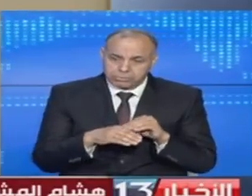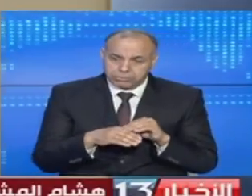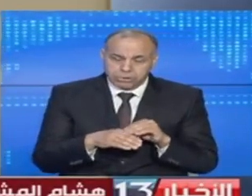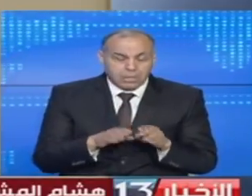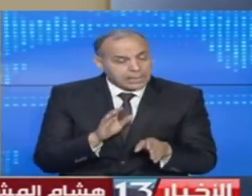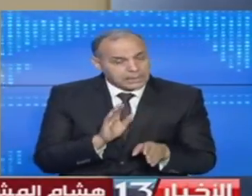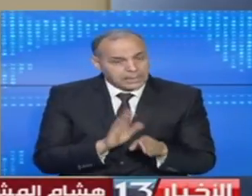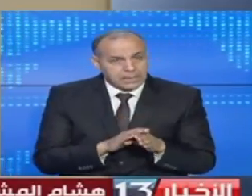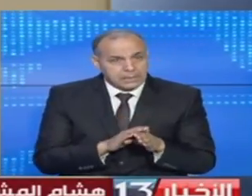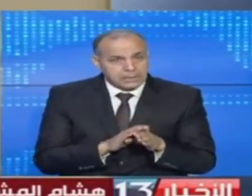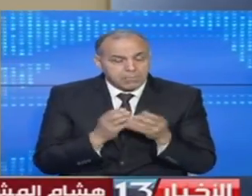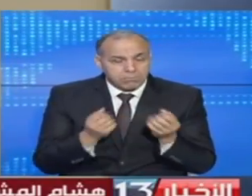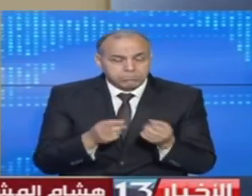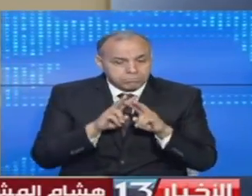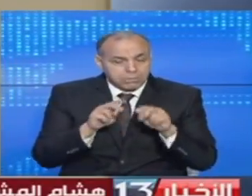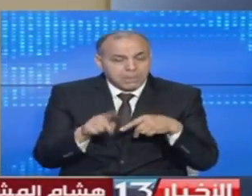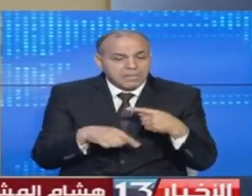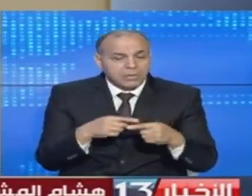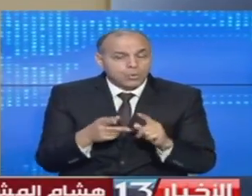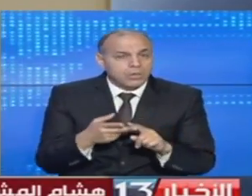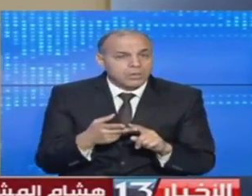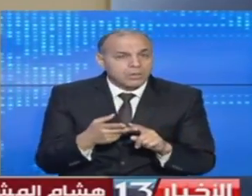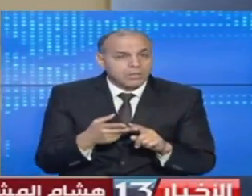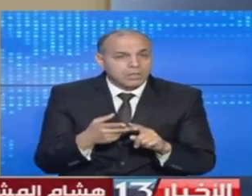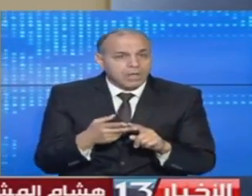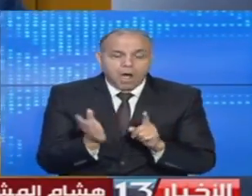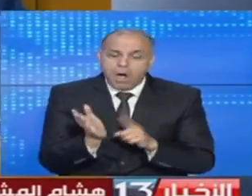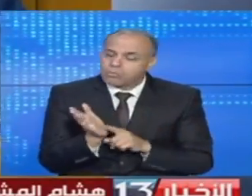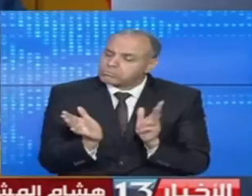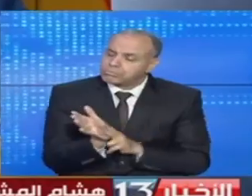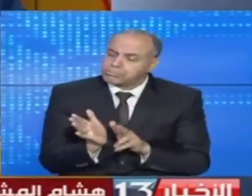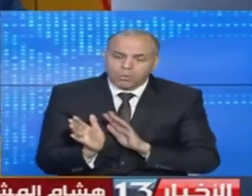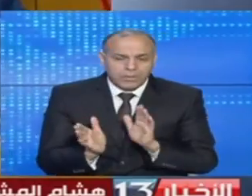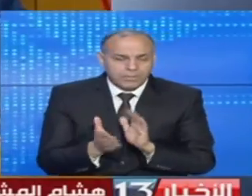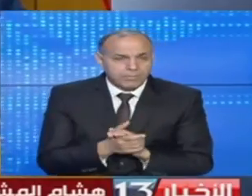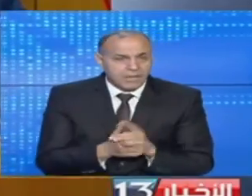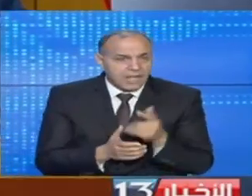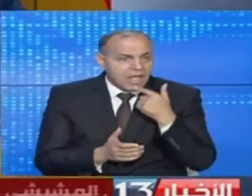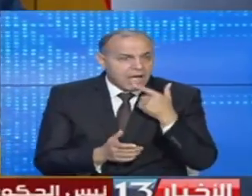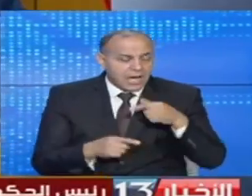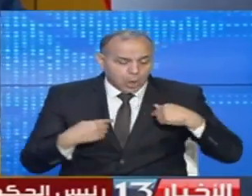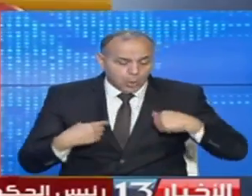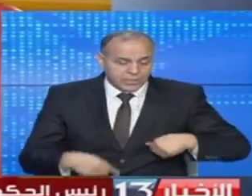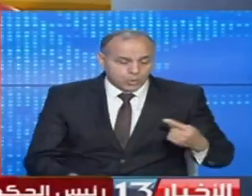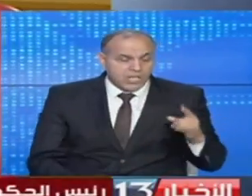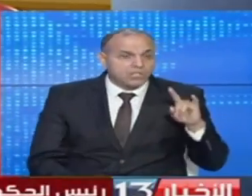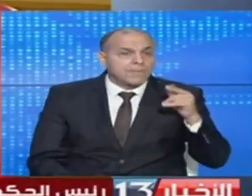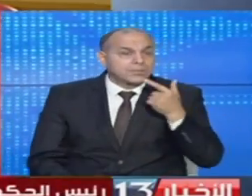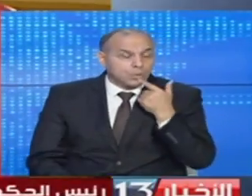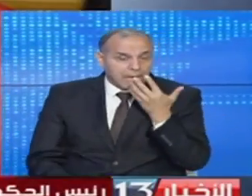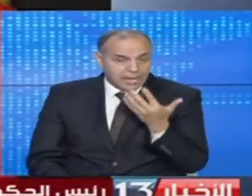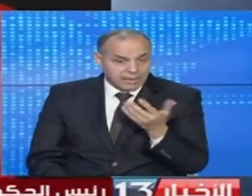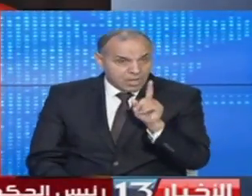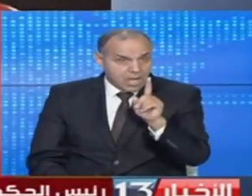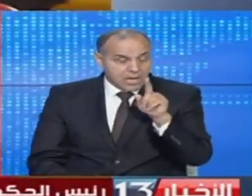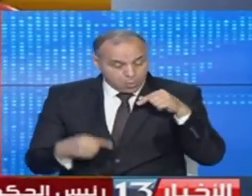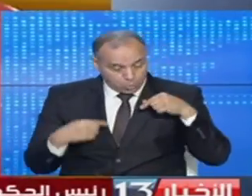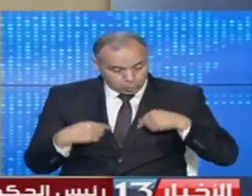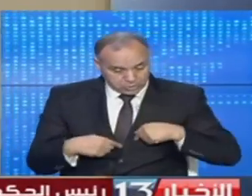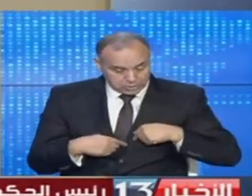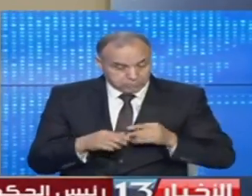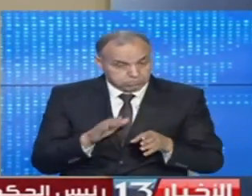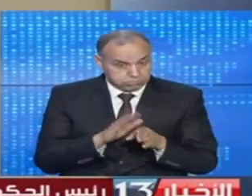في حمله متواصله القانون واشار رئيس الحكومه هشام الشيشه الى ان الحكومه